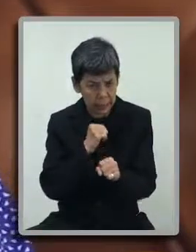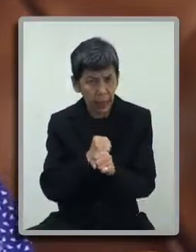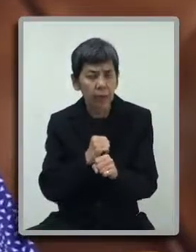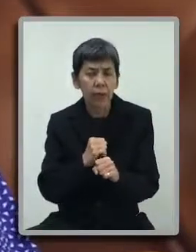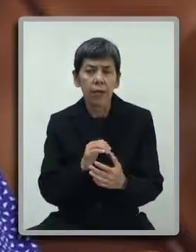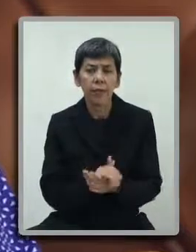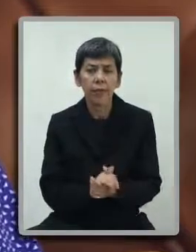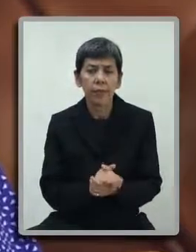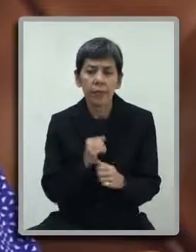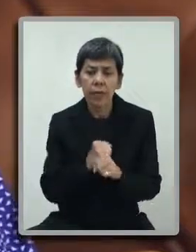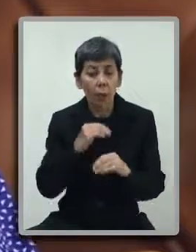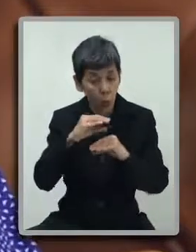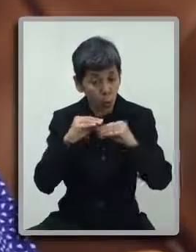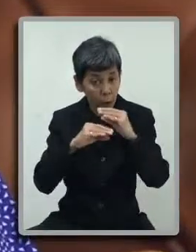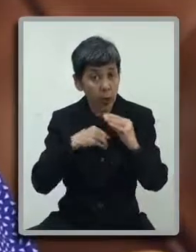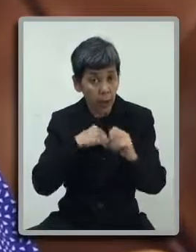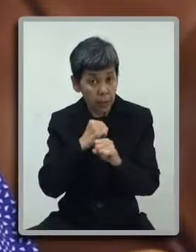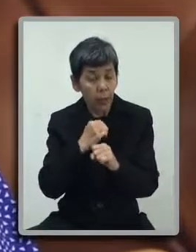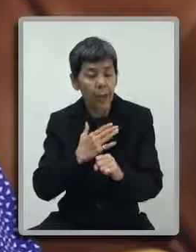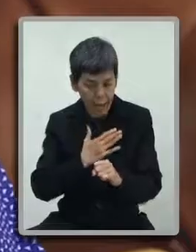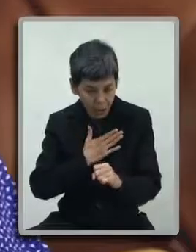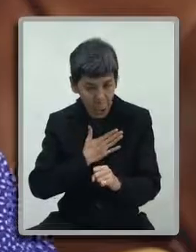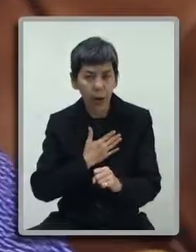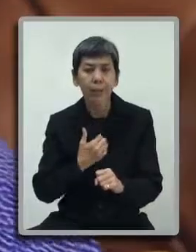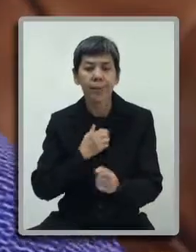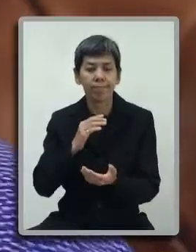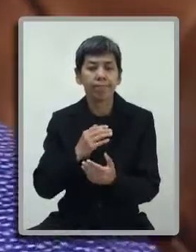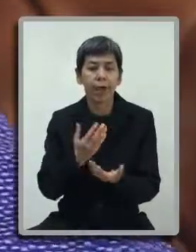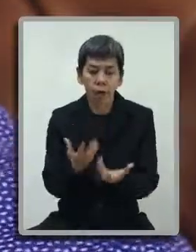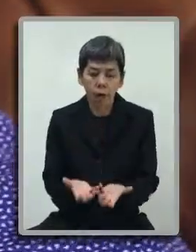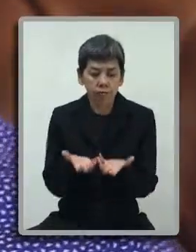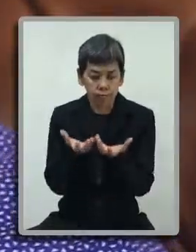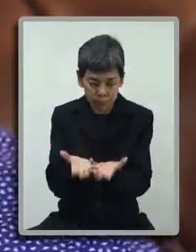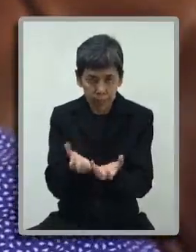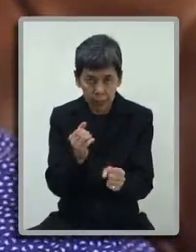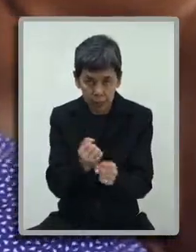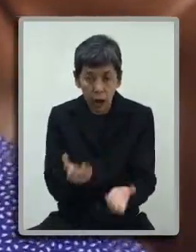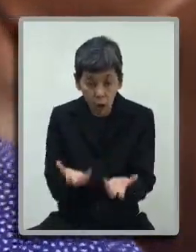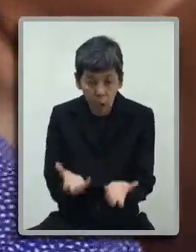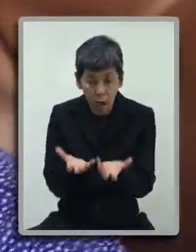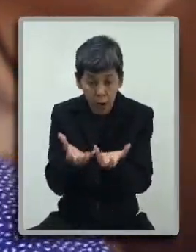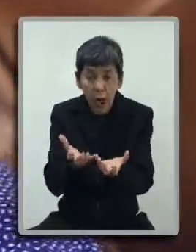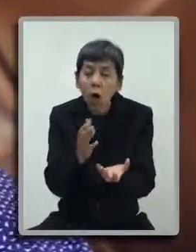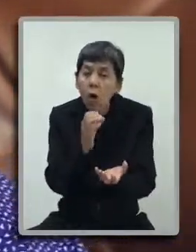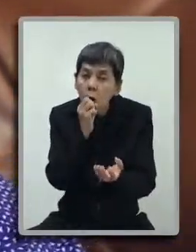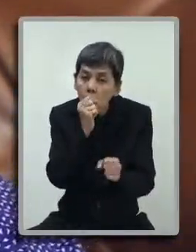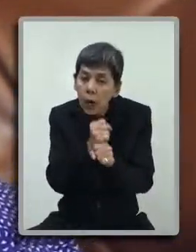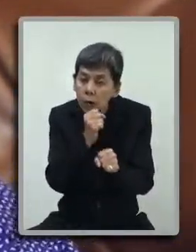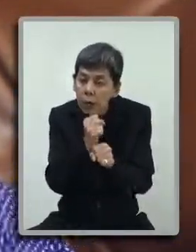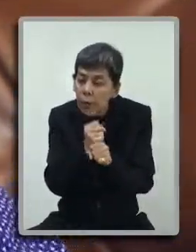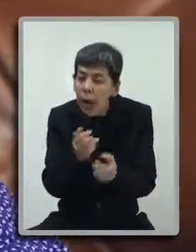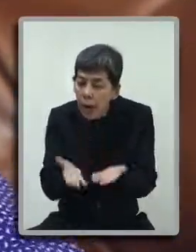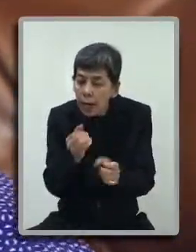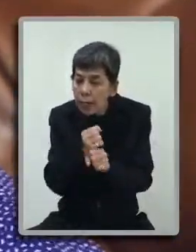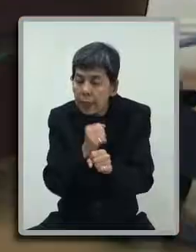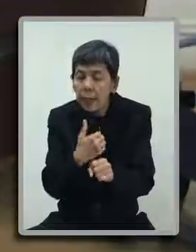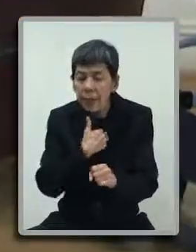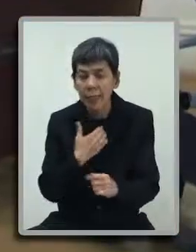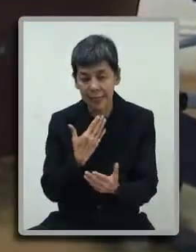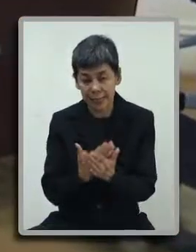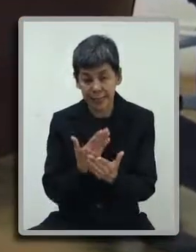ทำในเรื่องของโครงการนี้เนี่ยเราก็มีมอบทุนสินค้าให้เขาเนี่ยได้ไปลองท